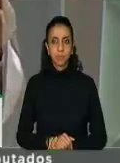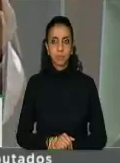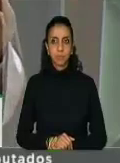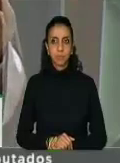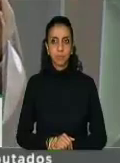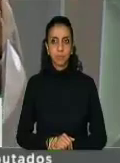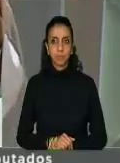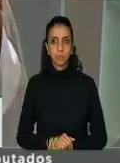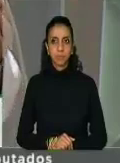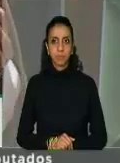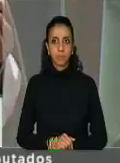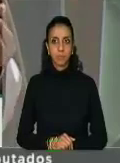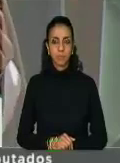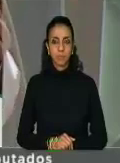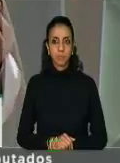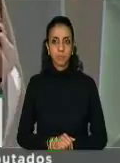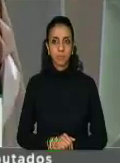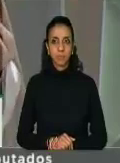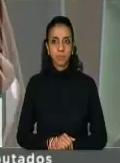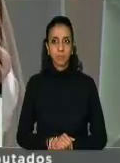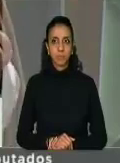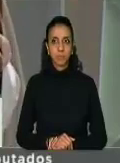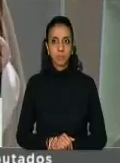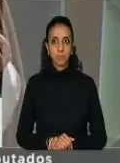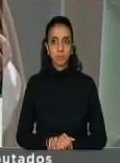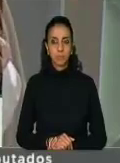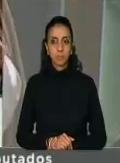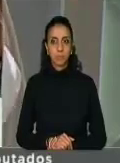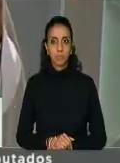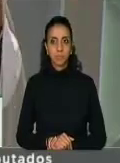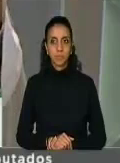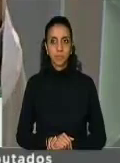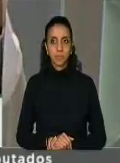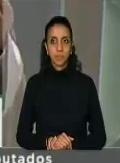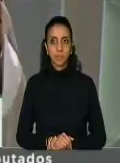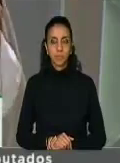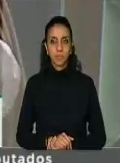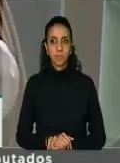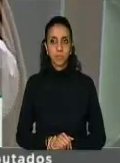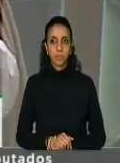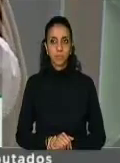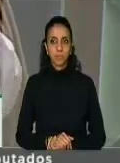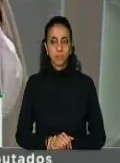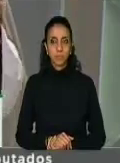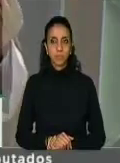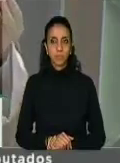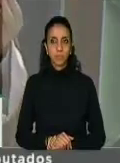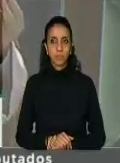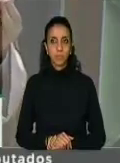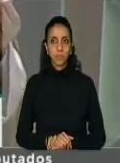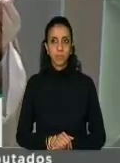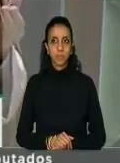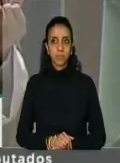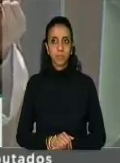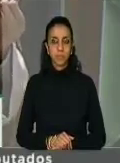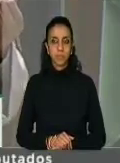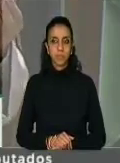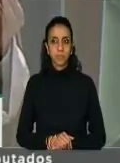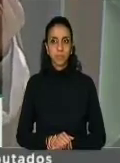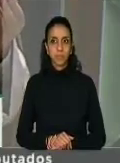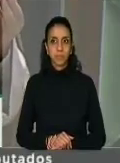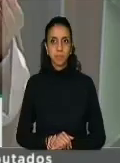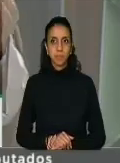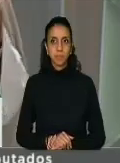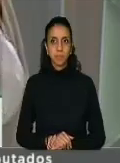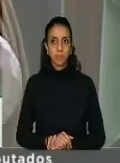الناس. هذه المؤسسة نقف اليوم نحيي هذا اليوم الذي نسب